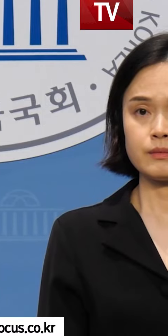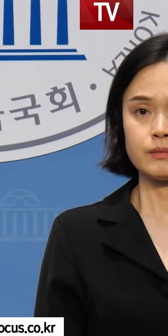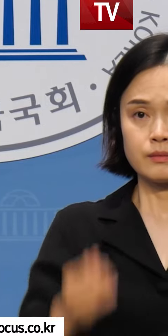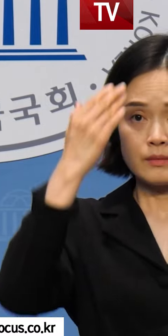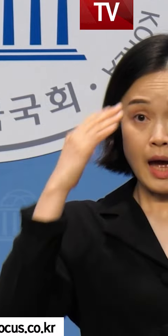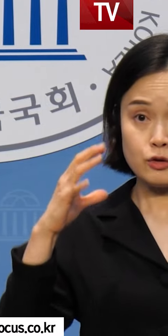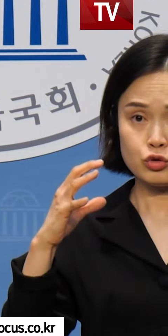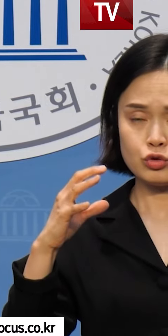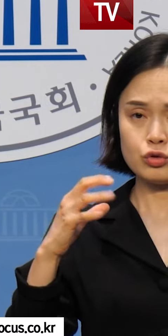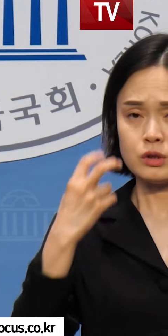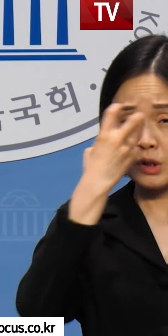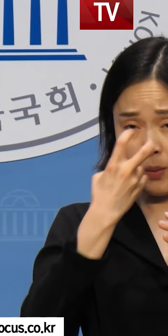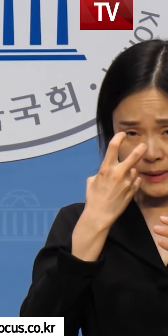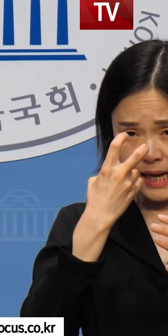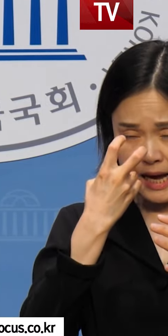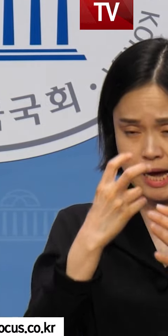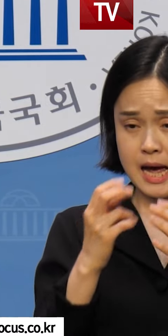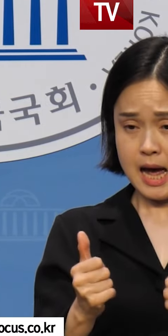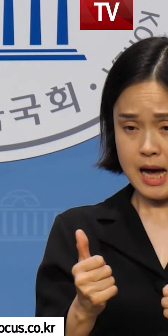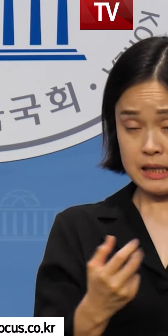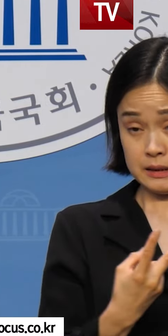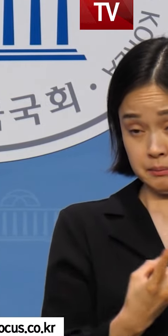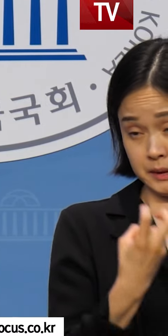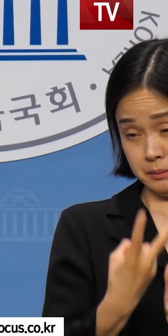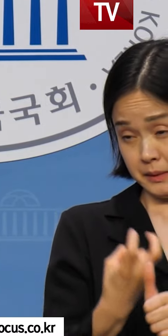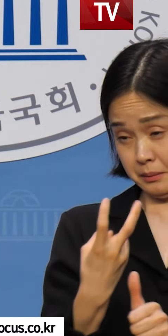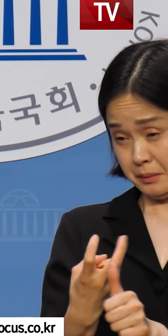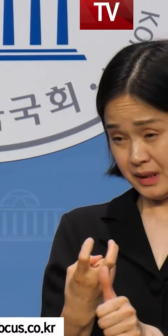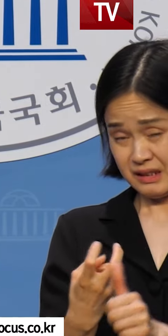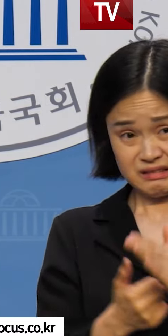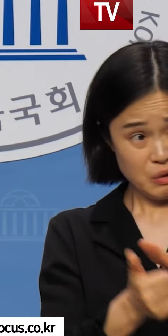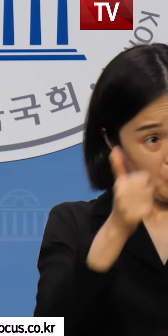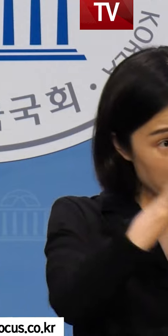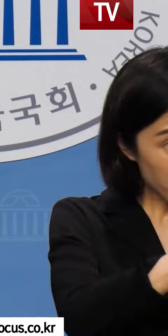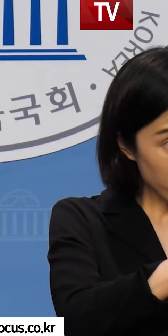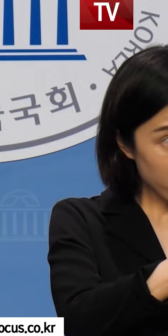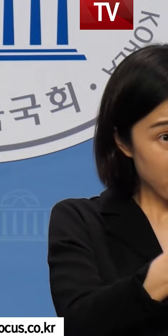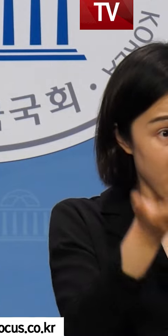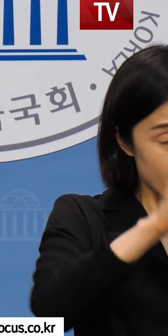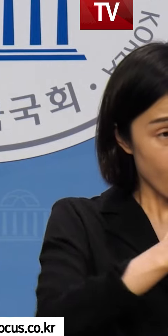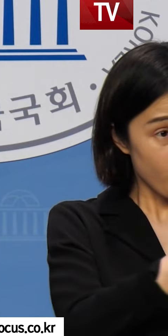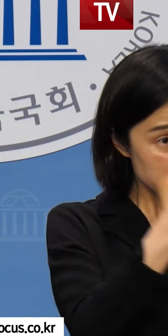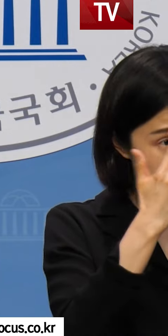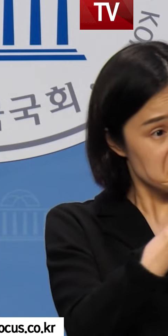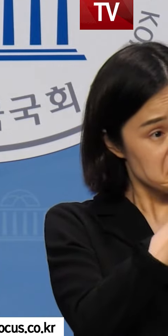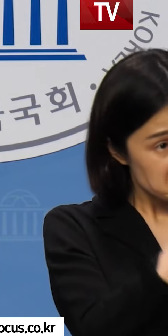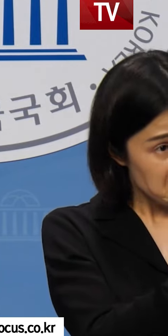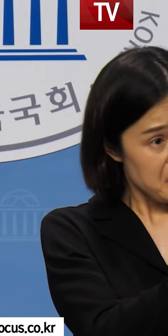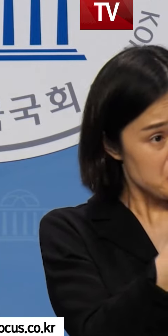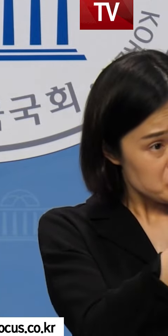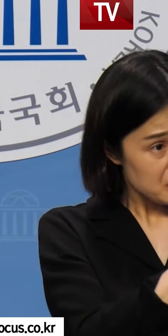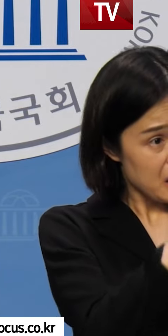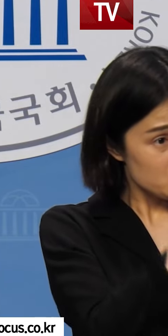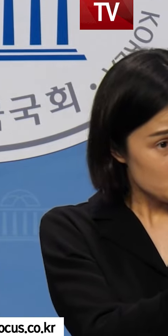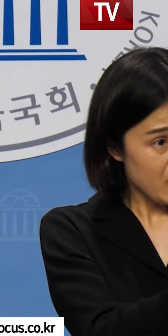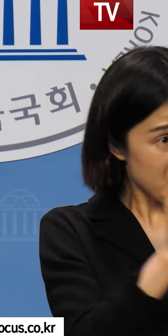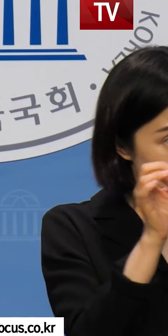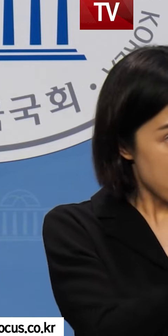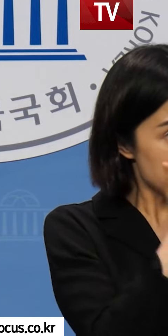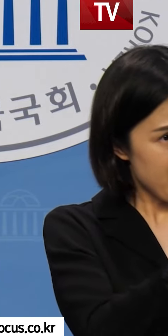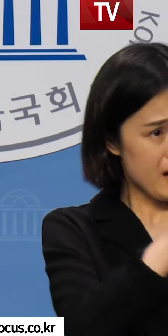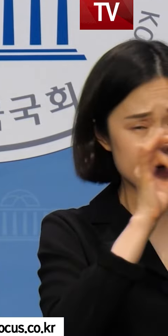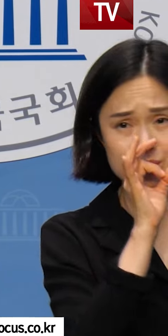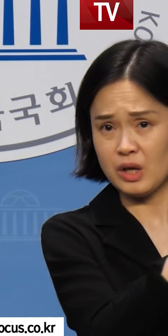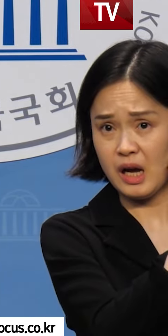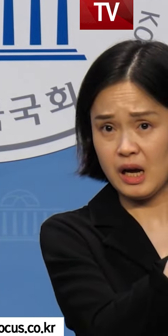대한민국 검사 모두를 탄핵해도 지은 죄는 사라지지 않습니다. 오늘 오후 민주당이 4명의 현직